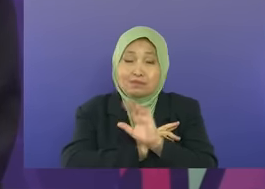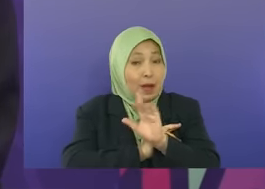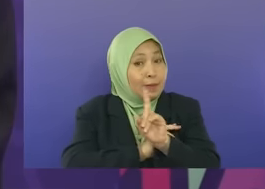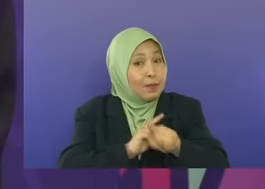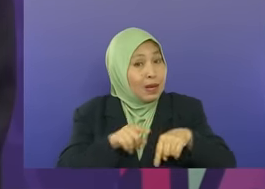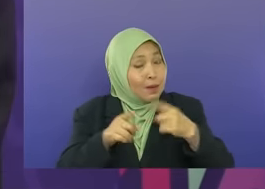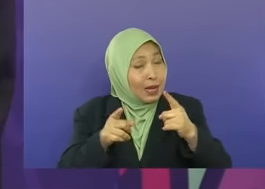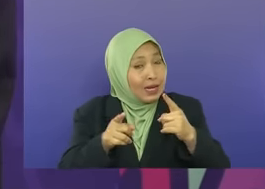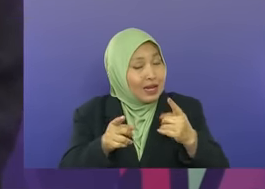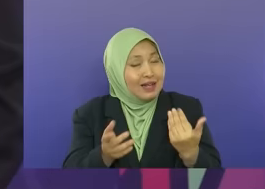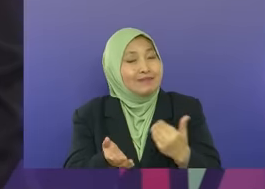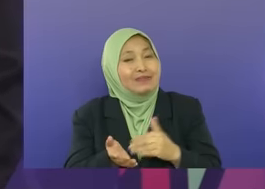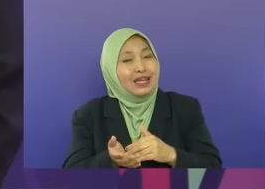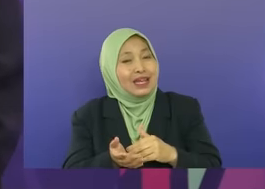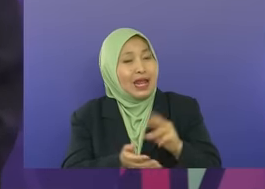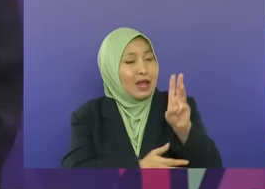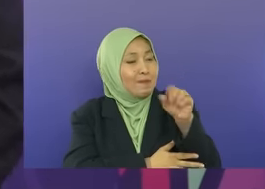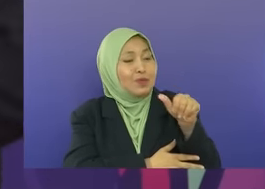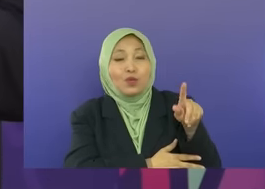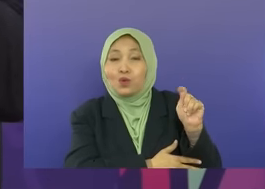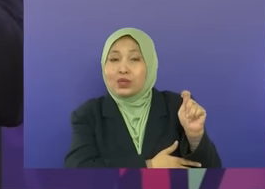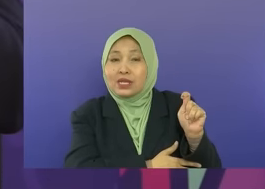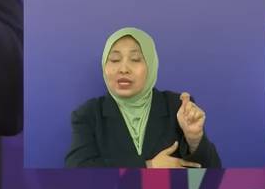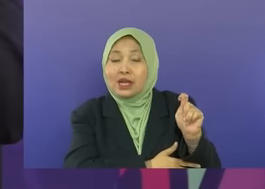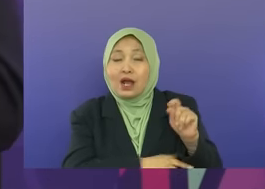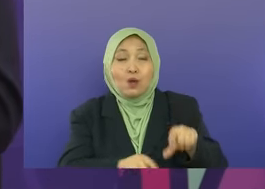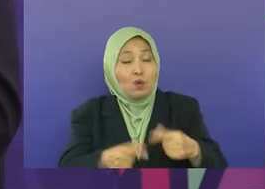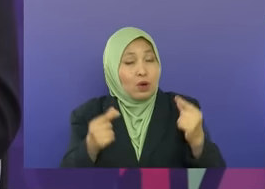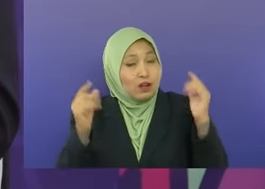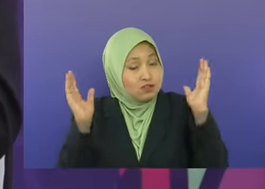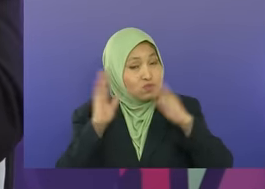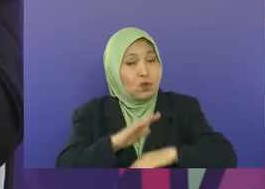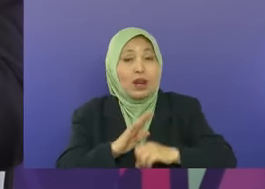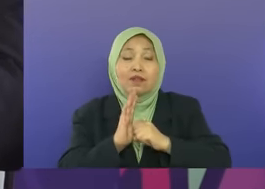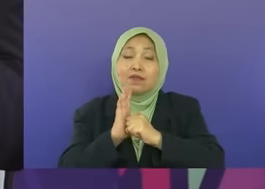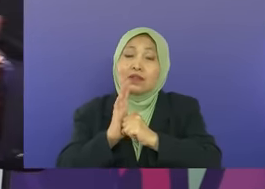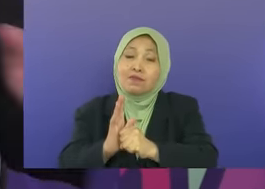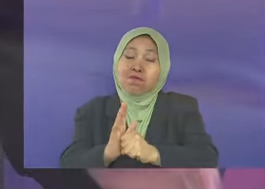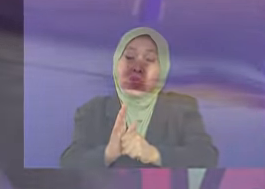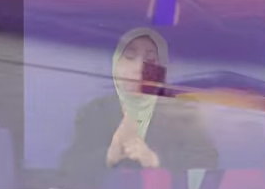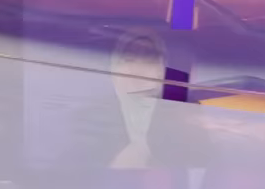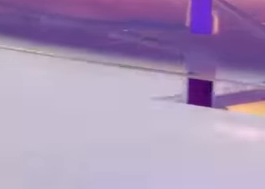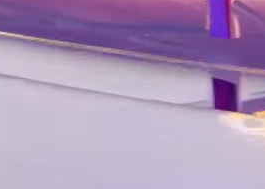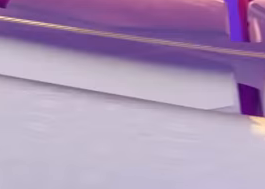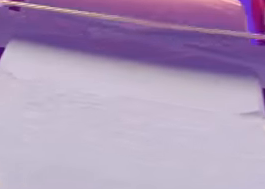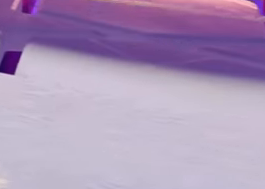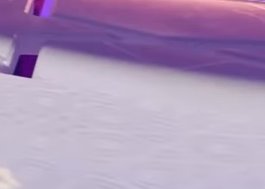kembali selepas ini dalam MyQuran salat infaq